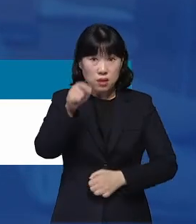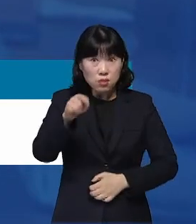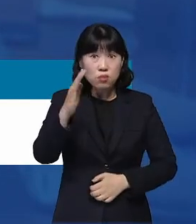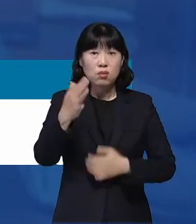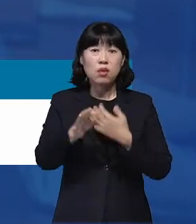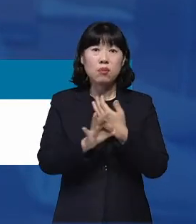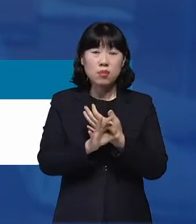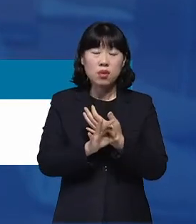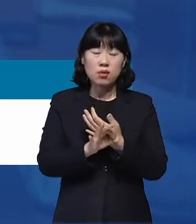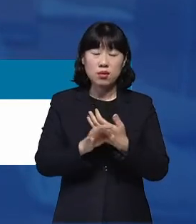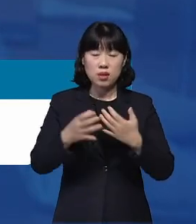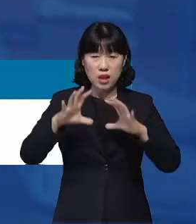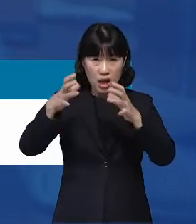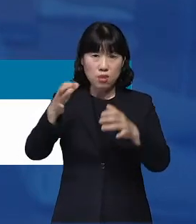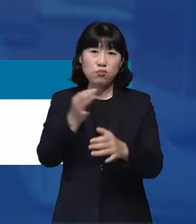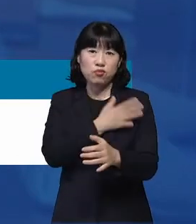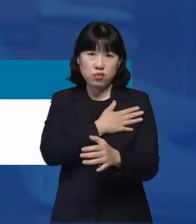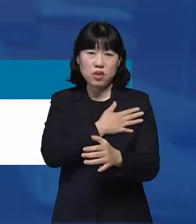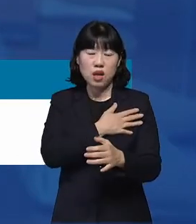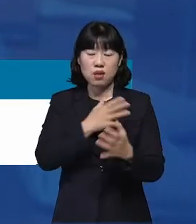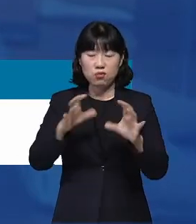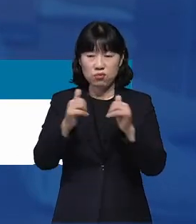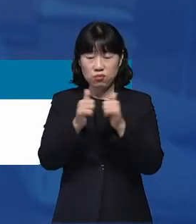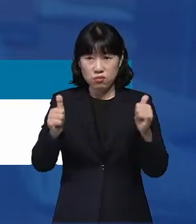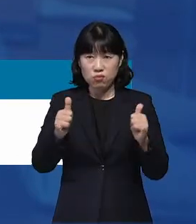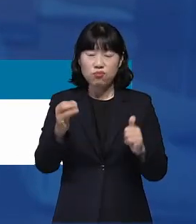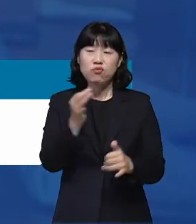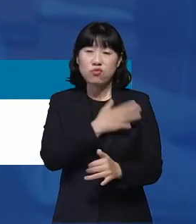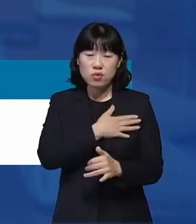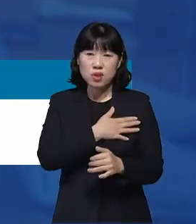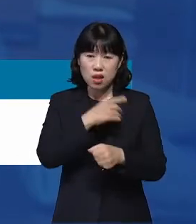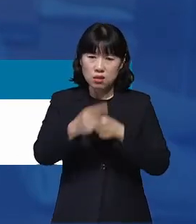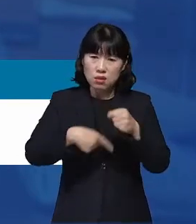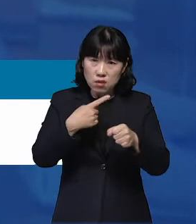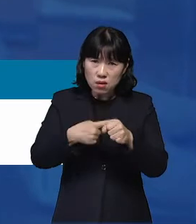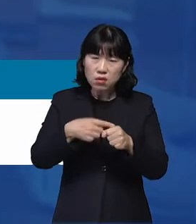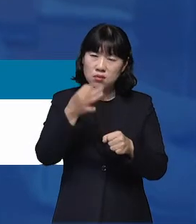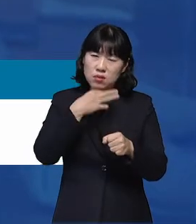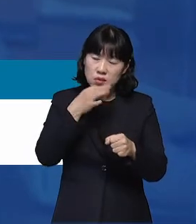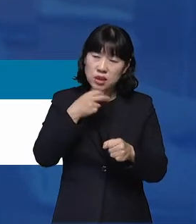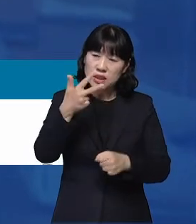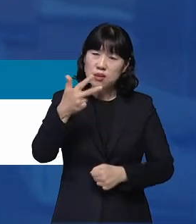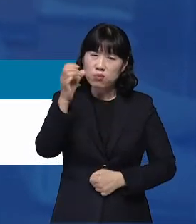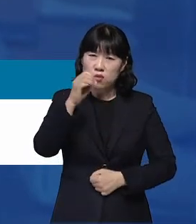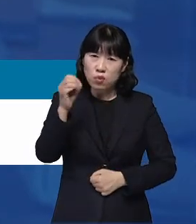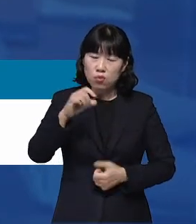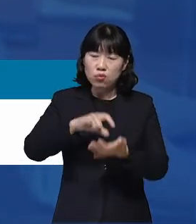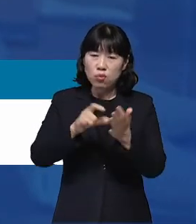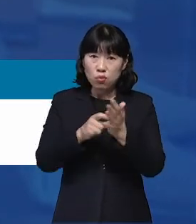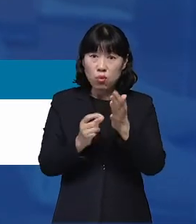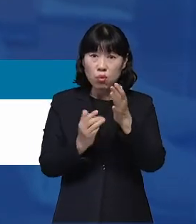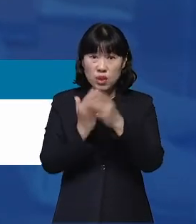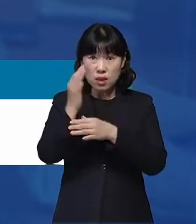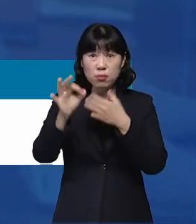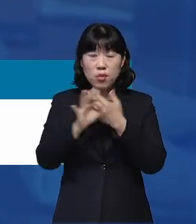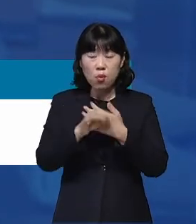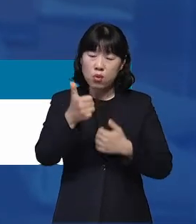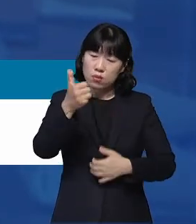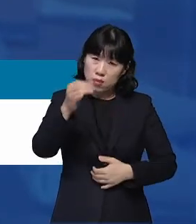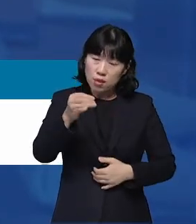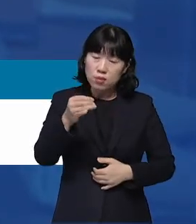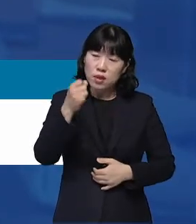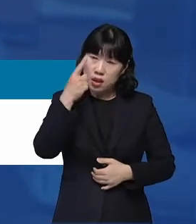나라도 부자로 국민도 부자로 국부펀드 가 연 7% 정도의 수익률을 내게 되게 되면 우리 50만원정도